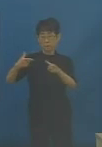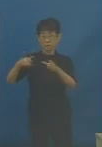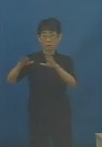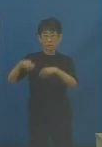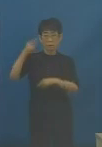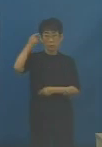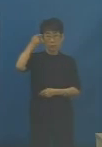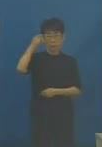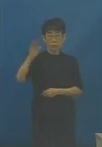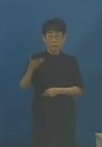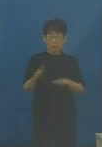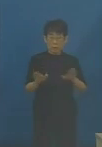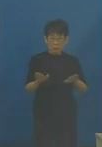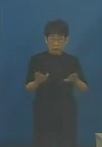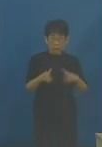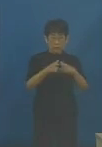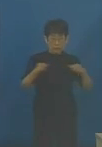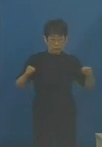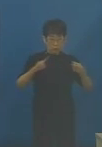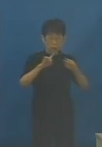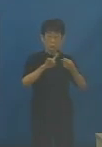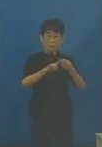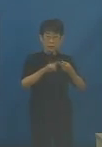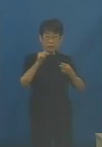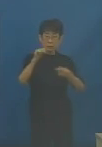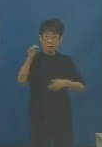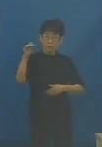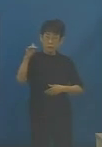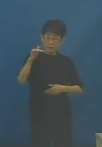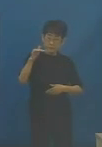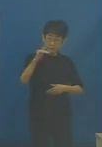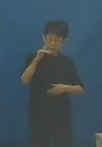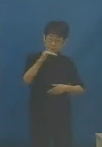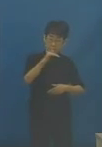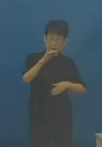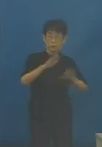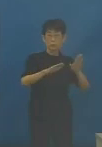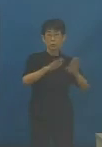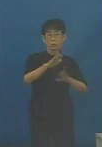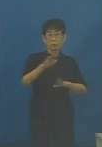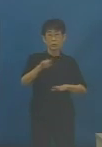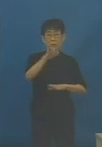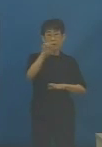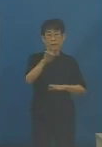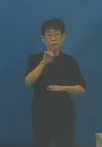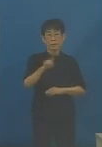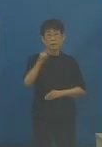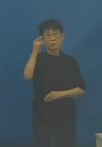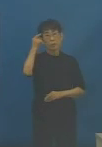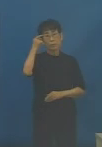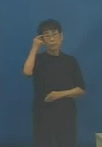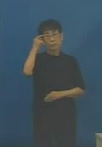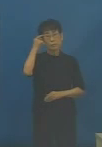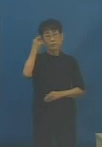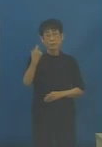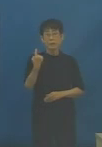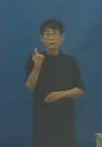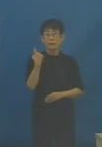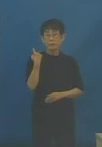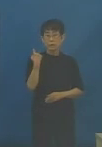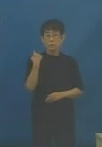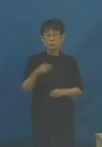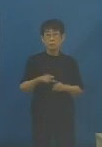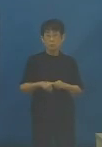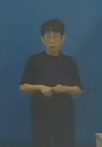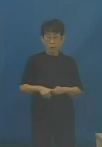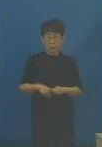おそらく全国的に、抑制傾向に入ってきているのではないかと思われますし、昨日 のアドバイ